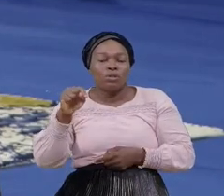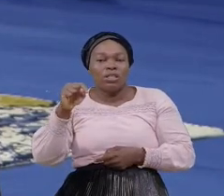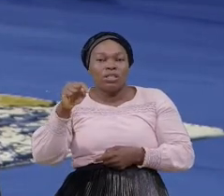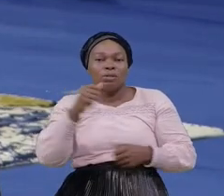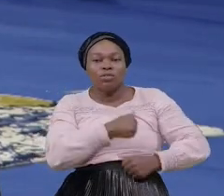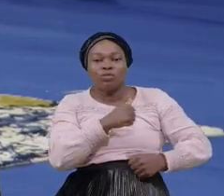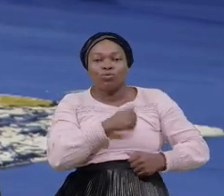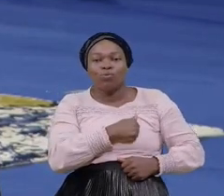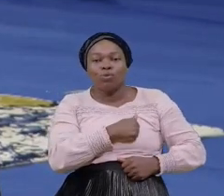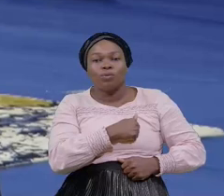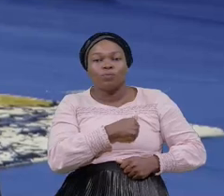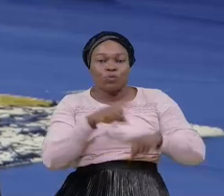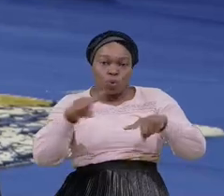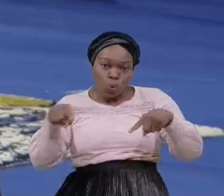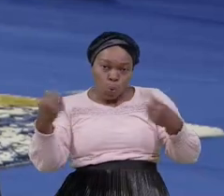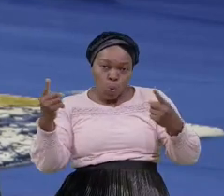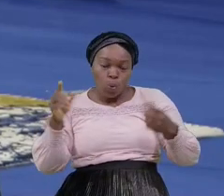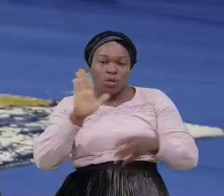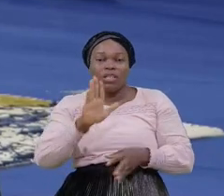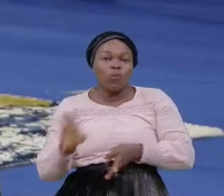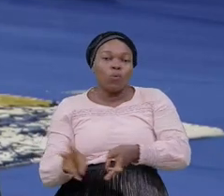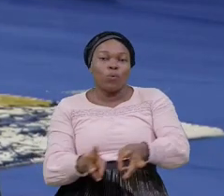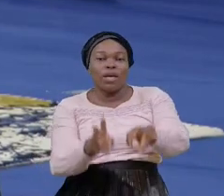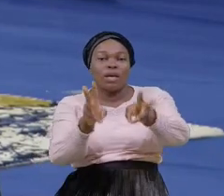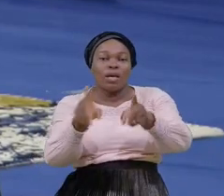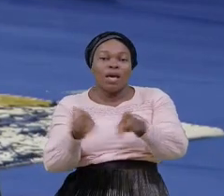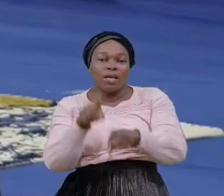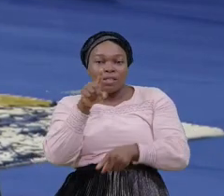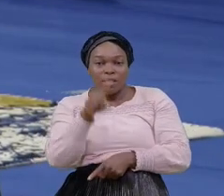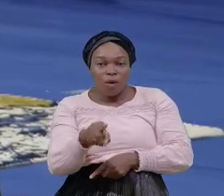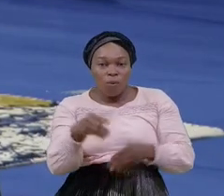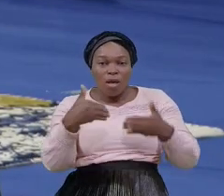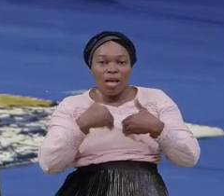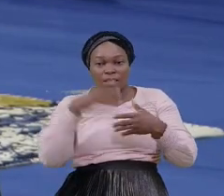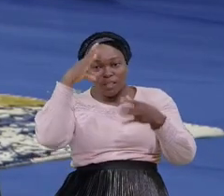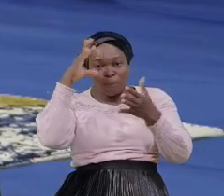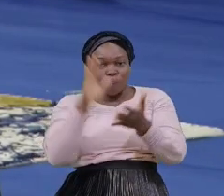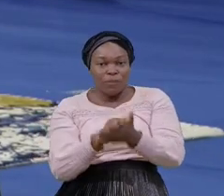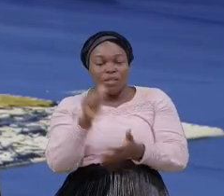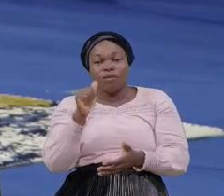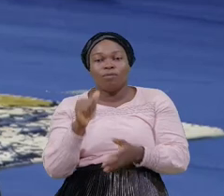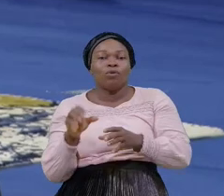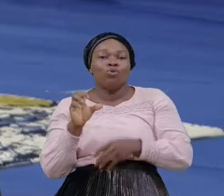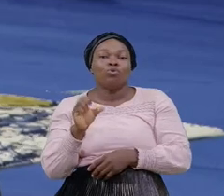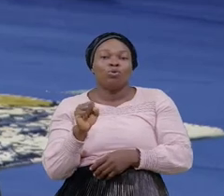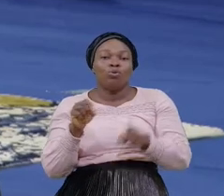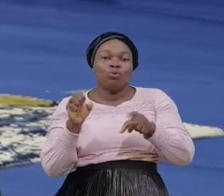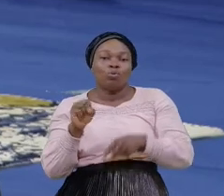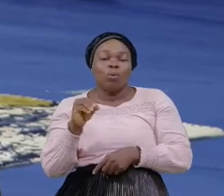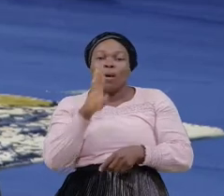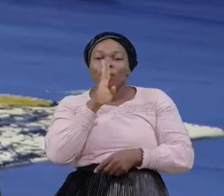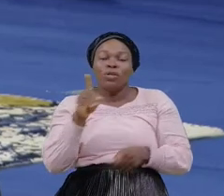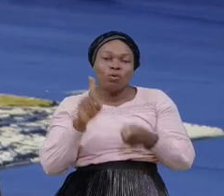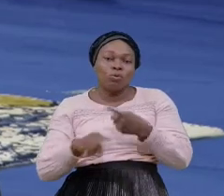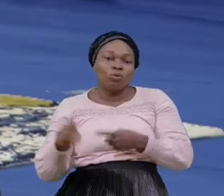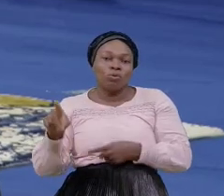centenier, va, qu'il te soit fait selon ta